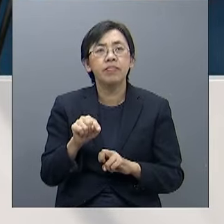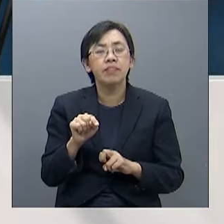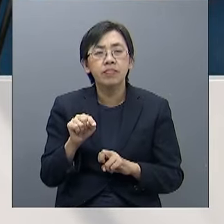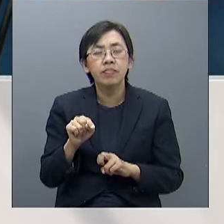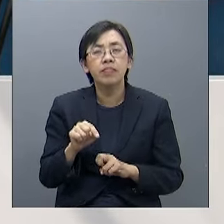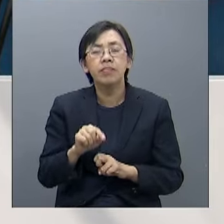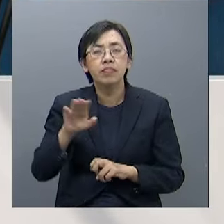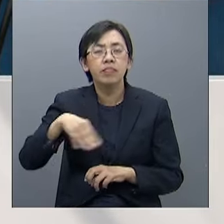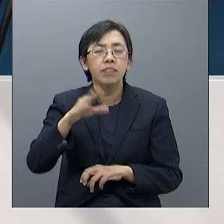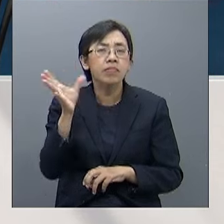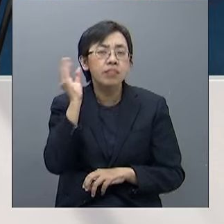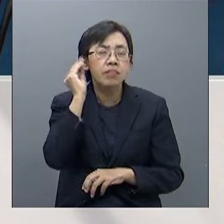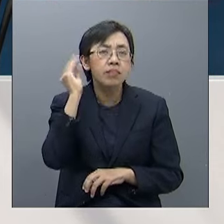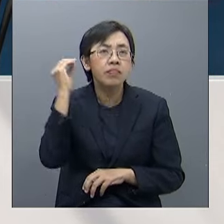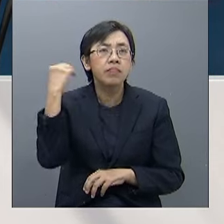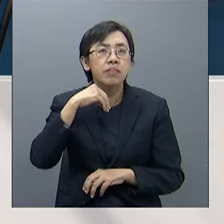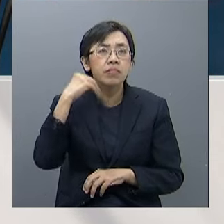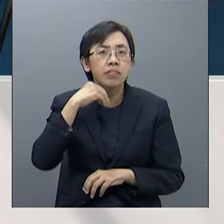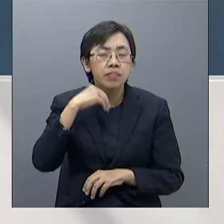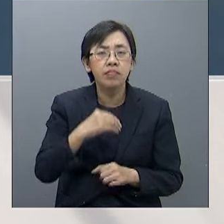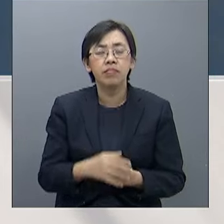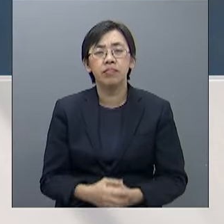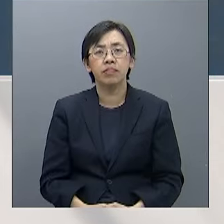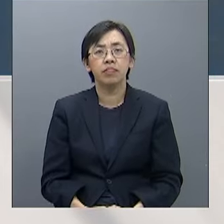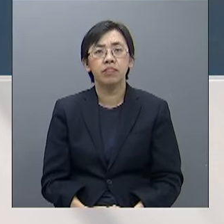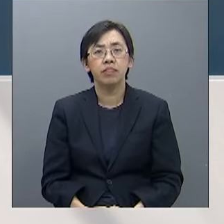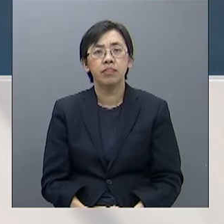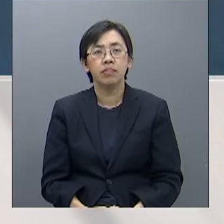อยู่เรื่อยๆเนาะ ค่ะ